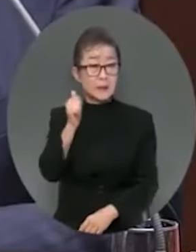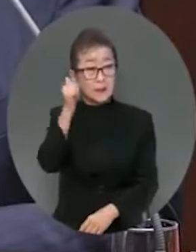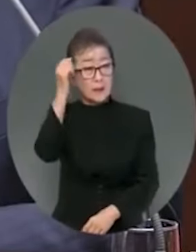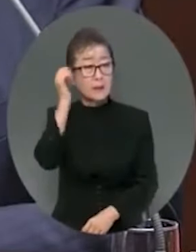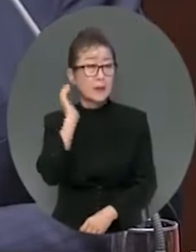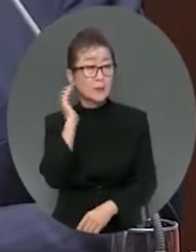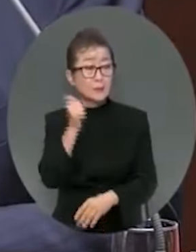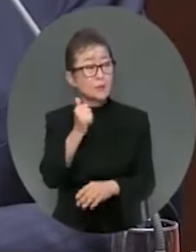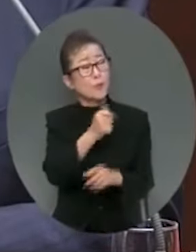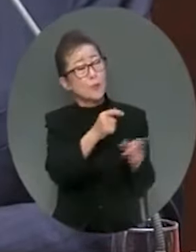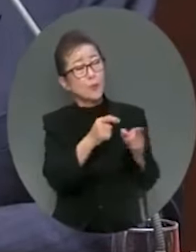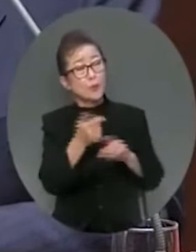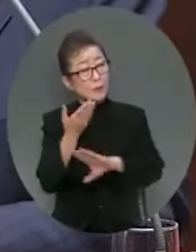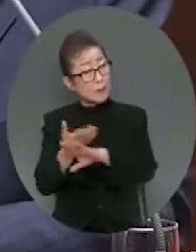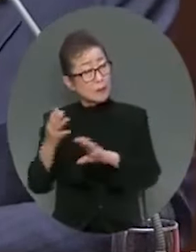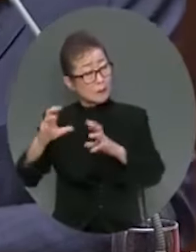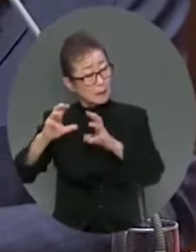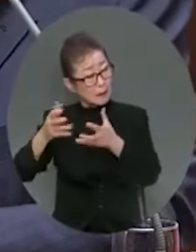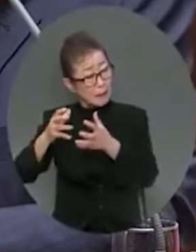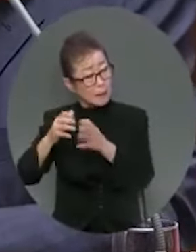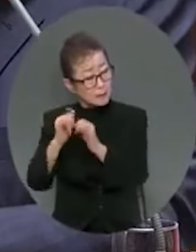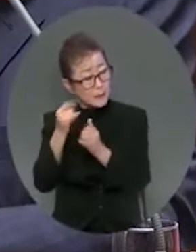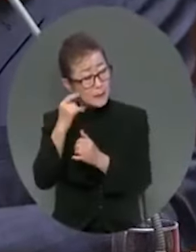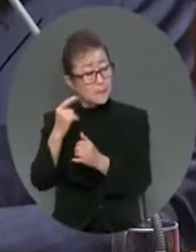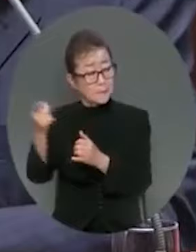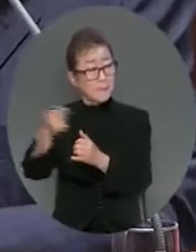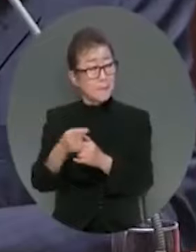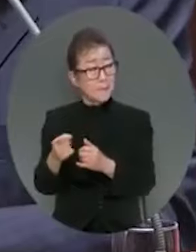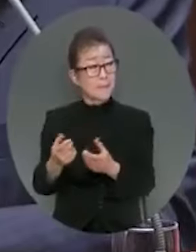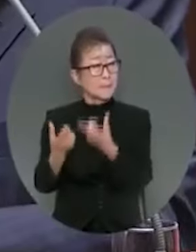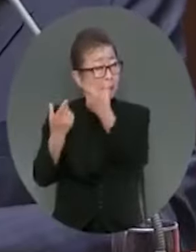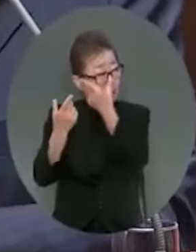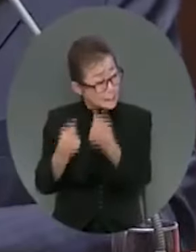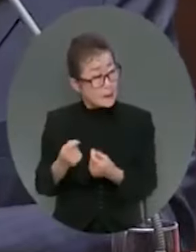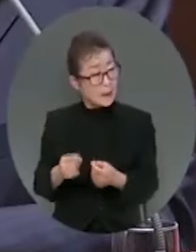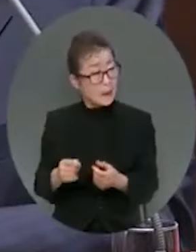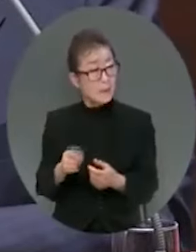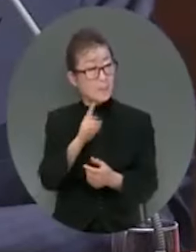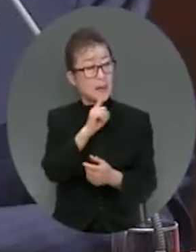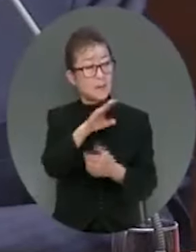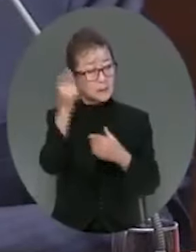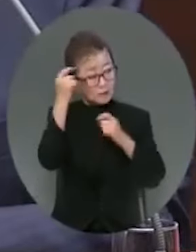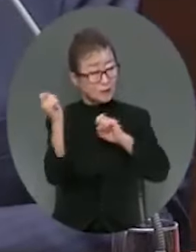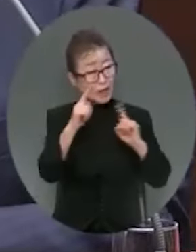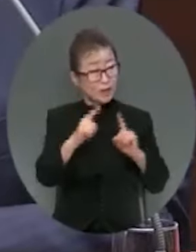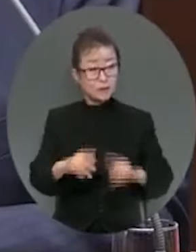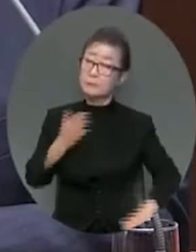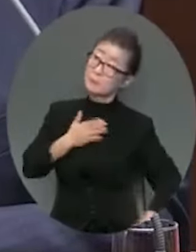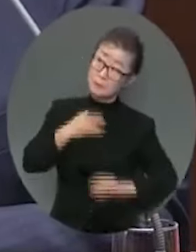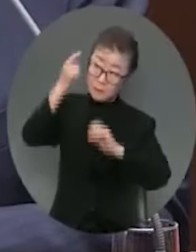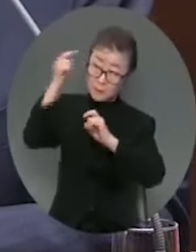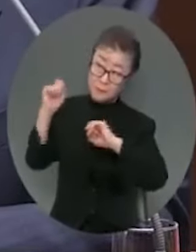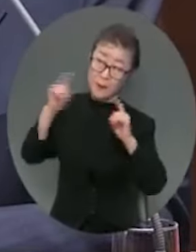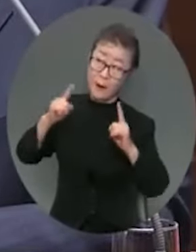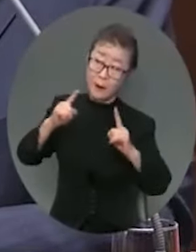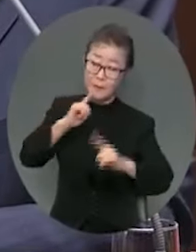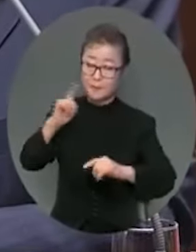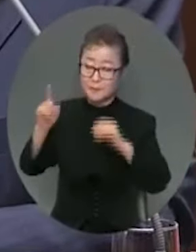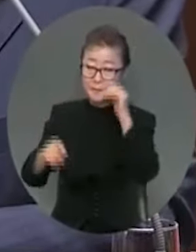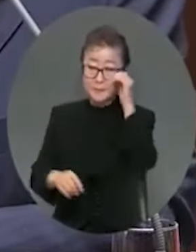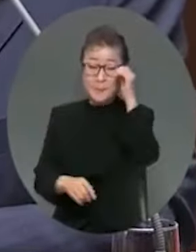차려야 된다 이거예요. 정신은 항상 차리겠습니다. 자, 10만 4천 원 카드